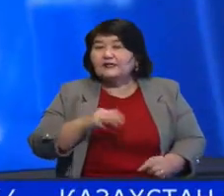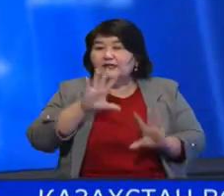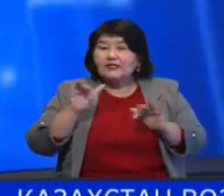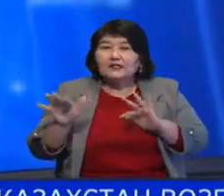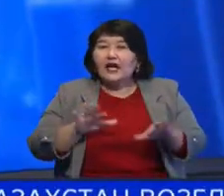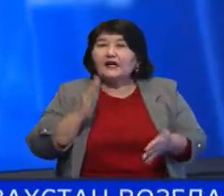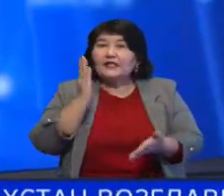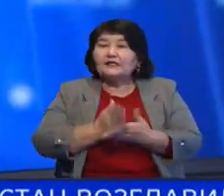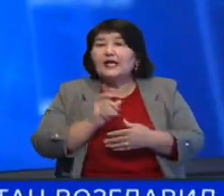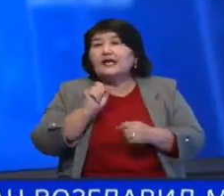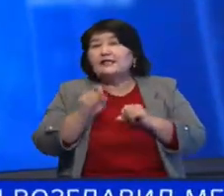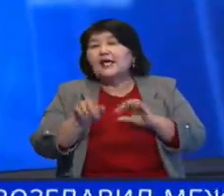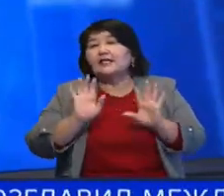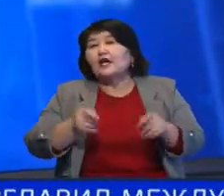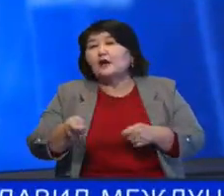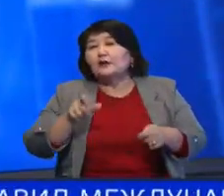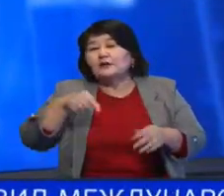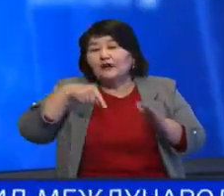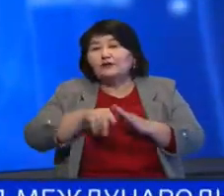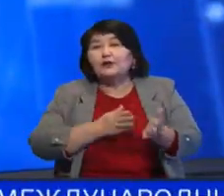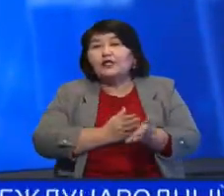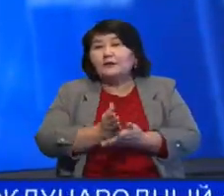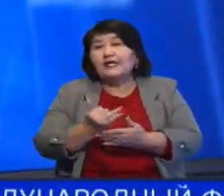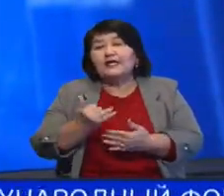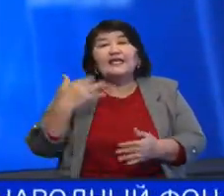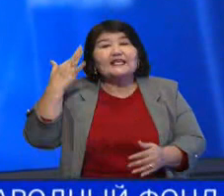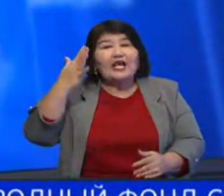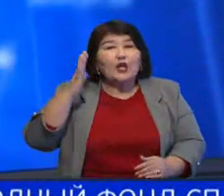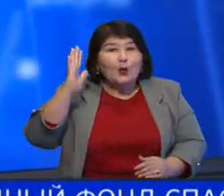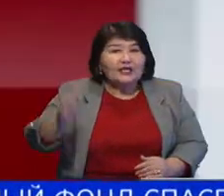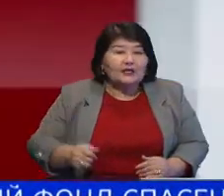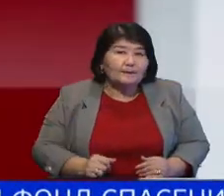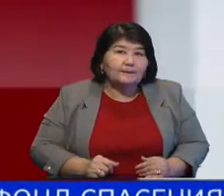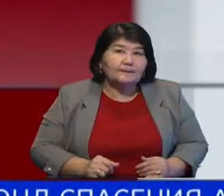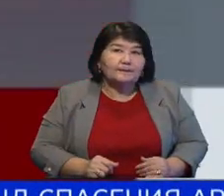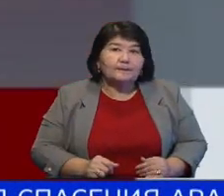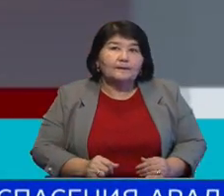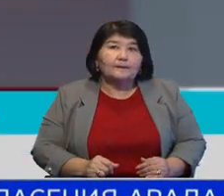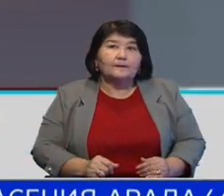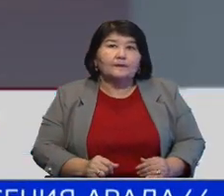и акценты, заданные президентом в сфере внутренней политики и идеологии.